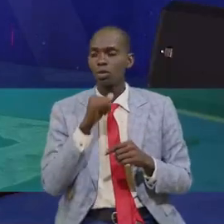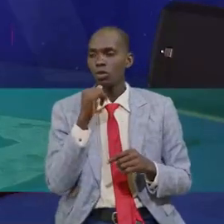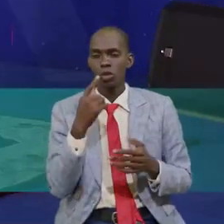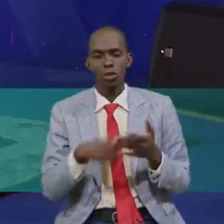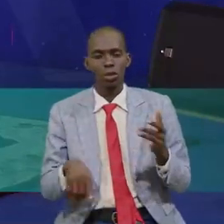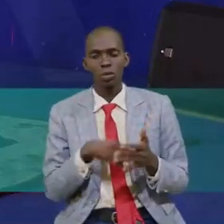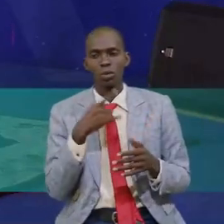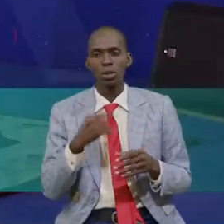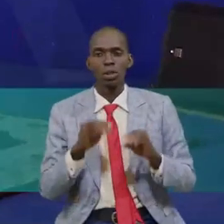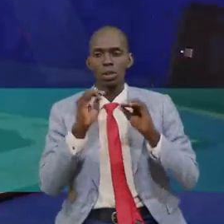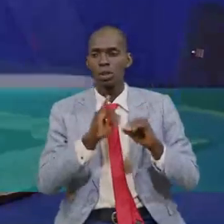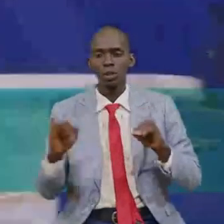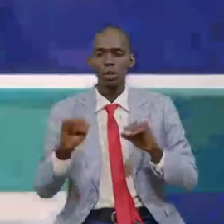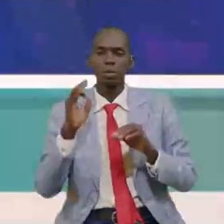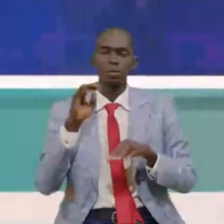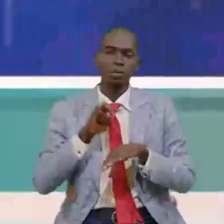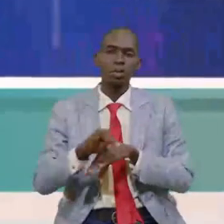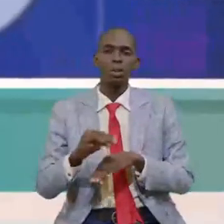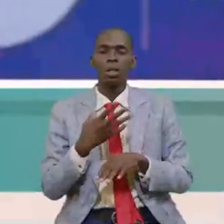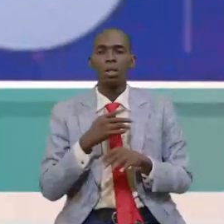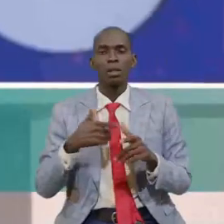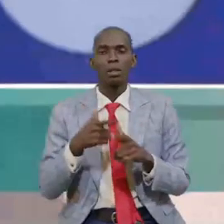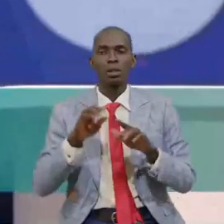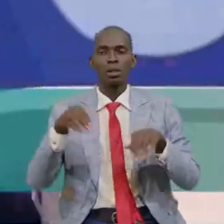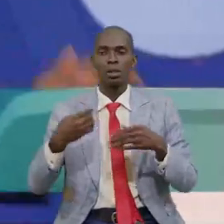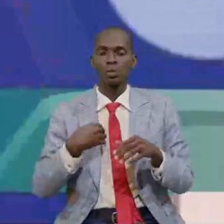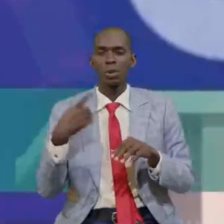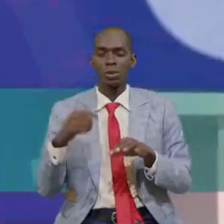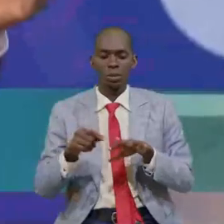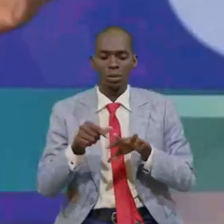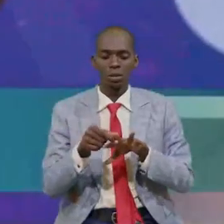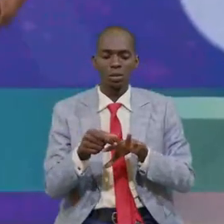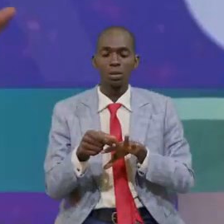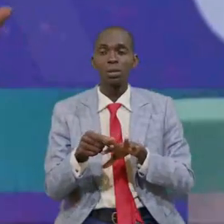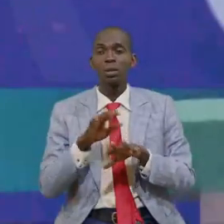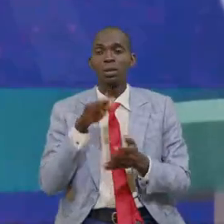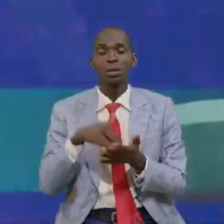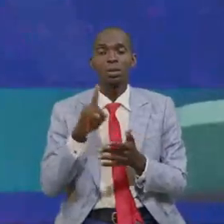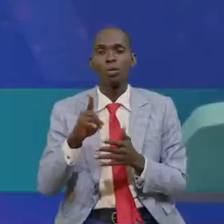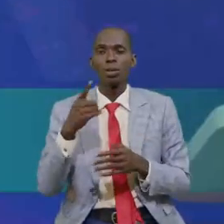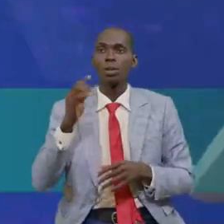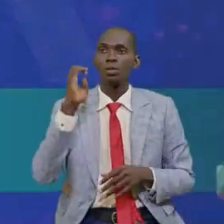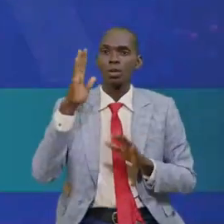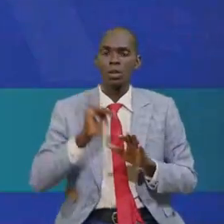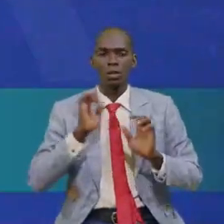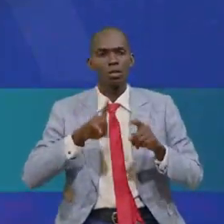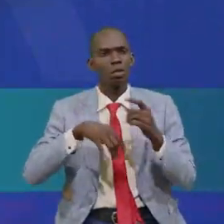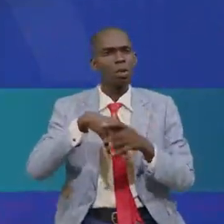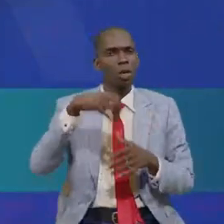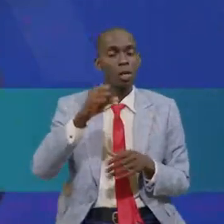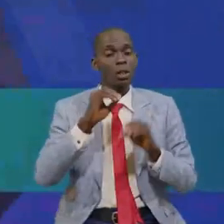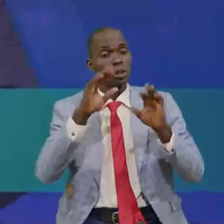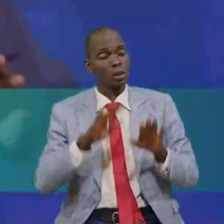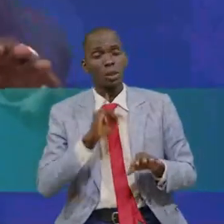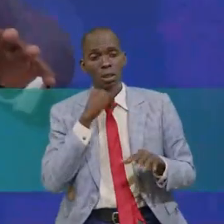ministère d'enseignement. Ensuite, il m'a donné l'évangéliste. Maintenant, je peux aller sur le champ. L'enseignant